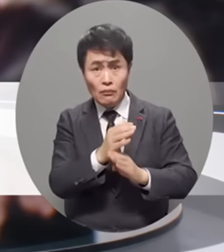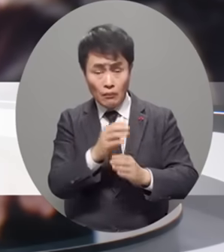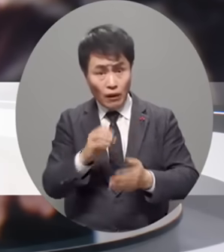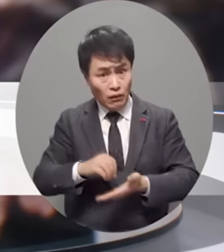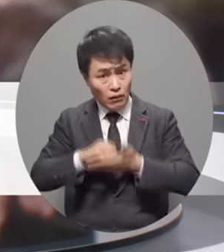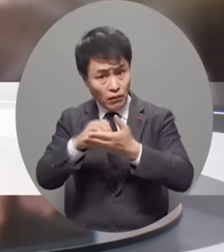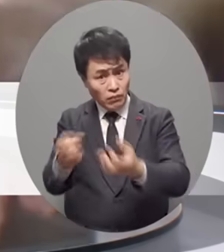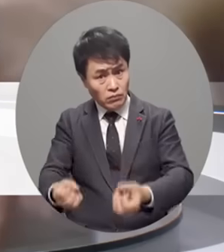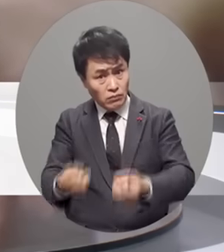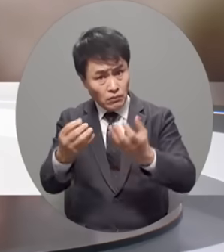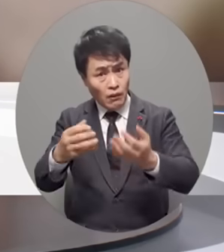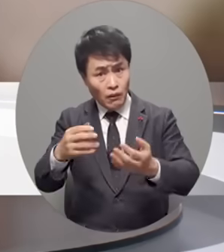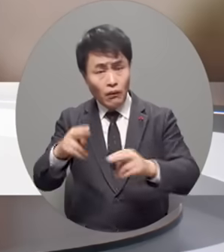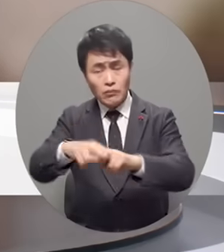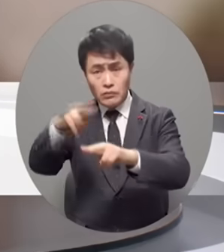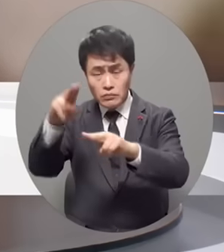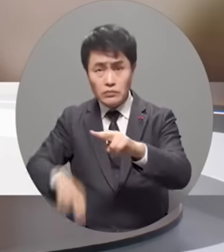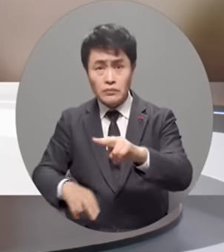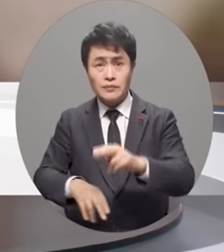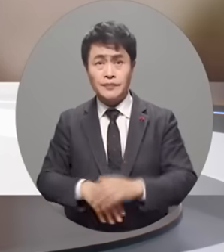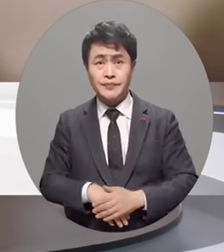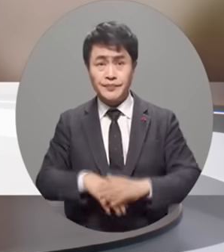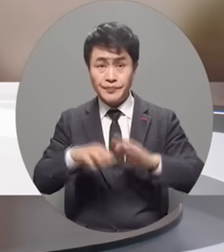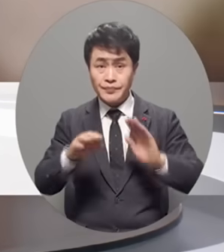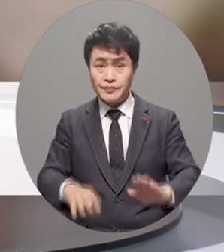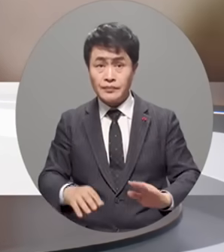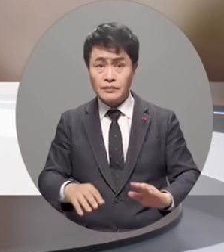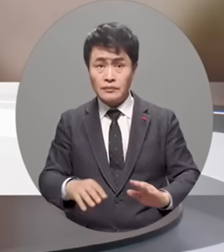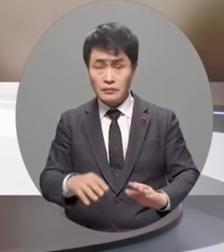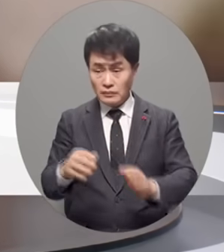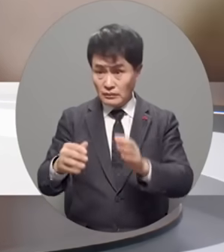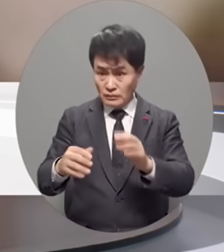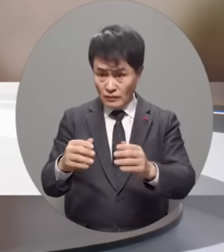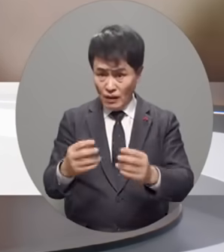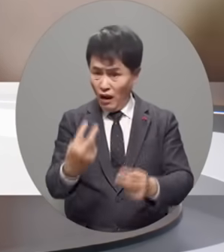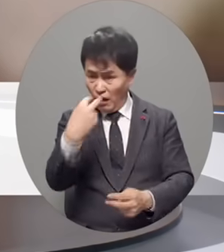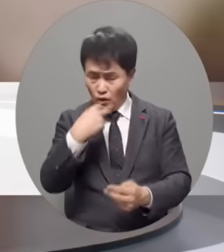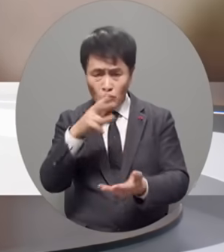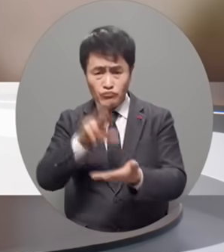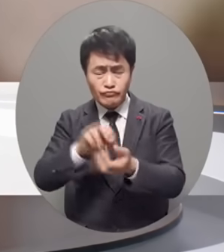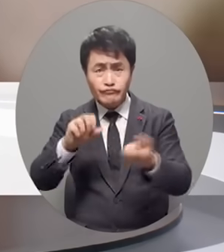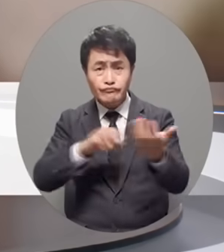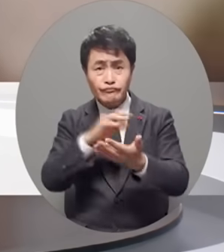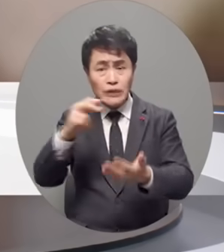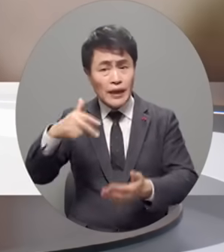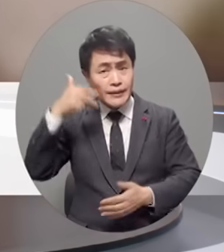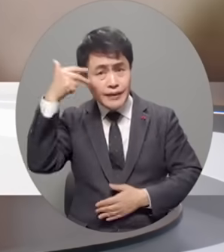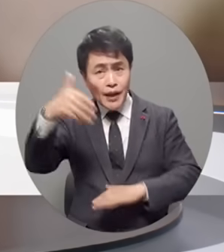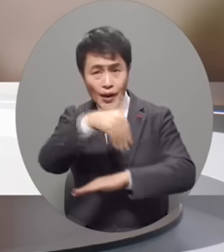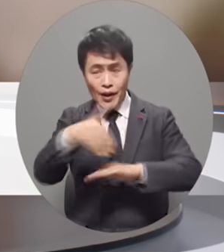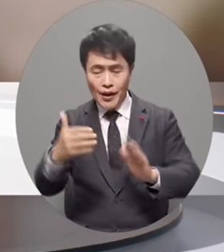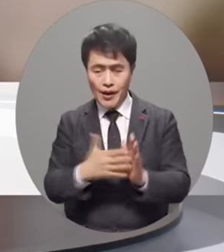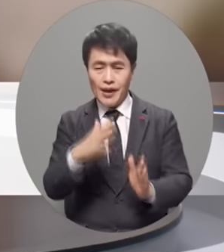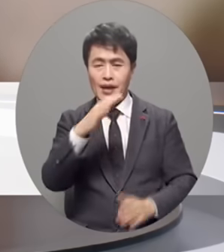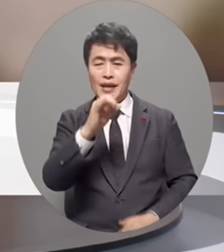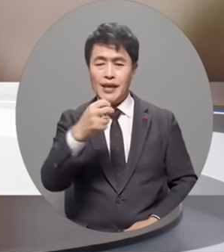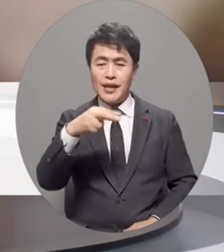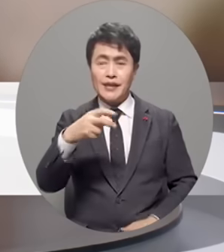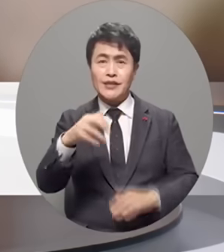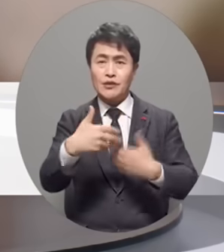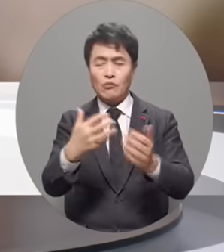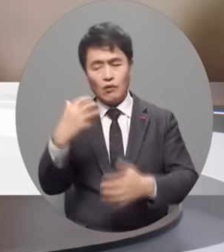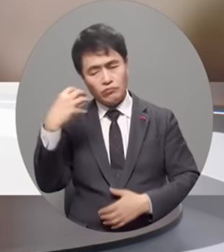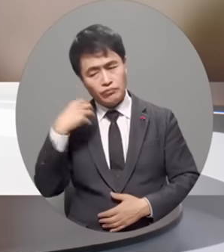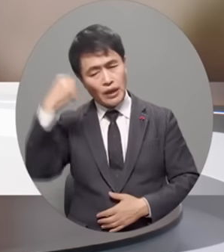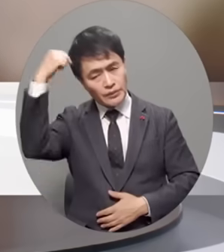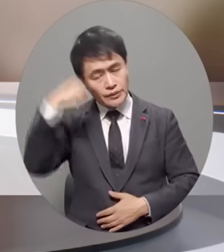열어서 현직에서 물러났습니다. 이른바 겸직 논란이 불거진 상태에서 다음 주로 예정돼 있는 인사청문회에 부담을 느낀